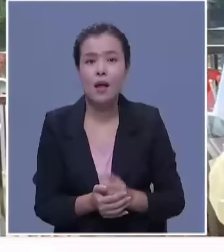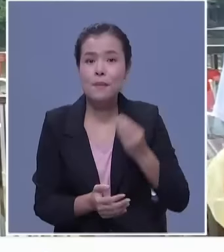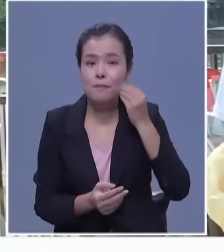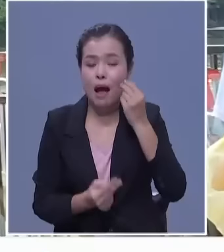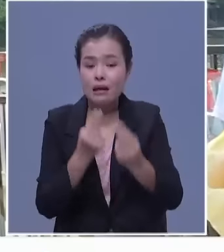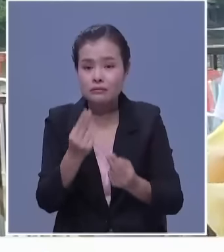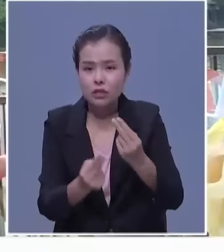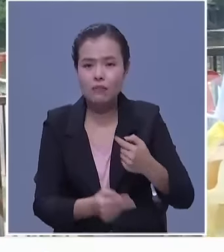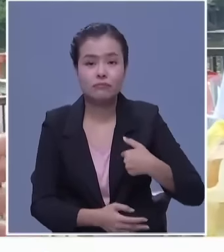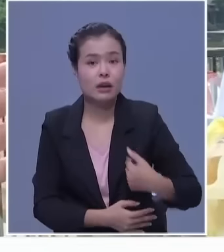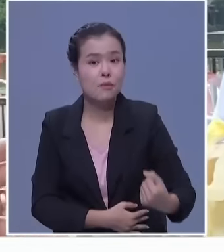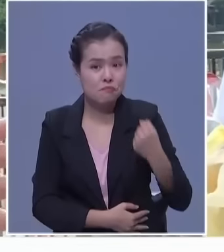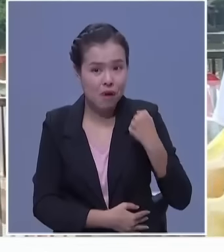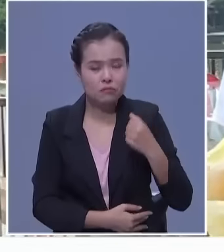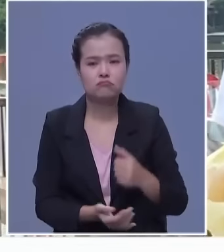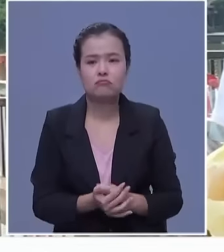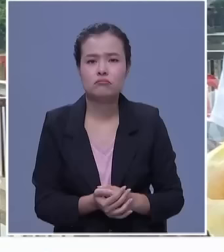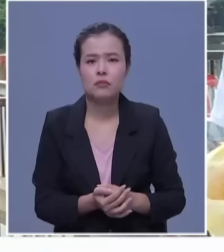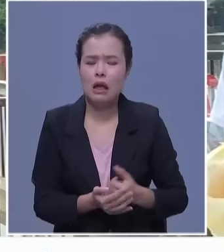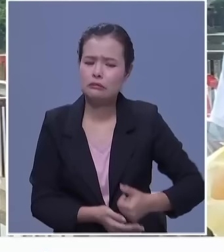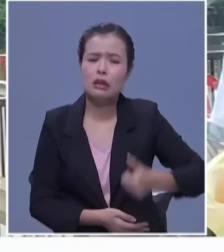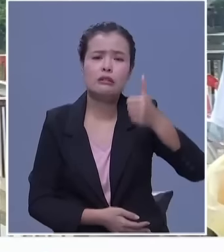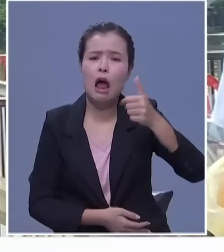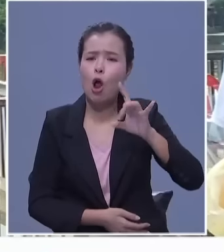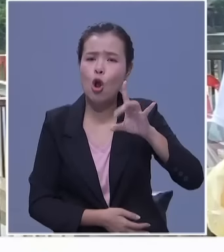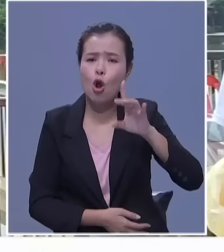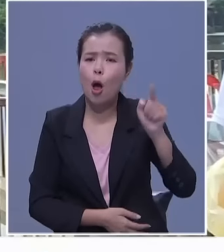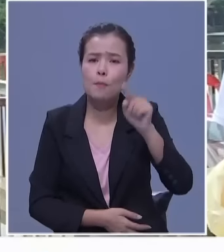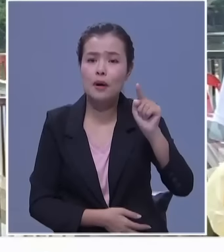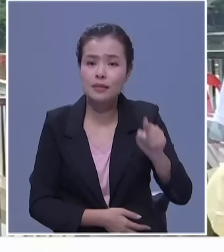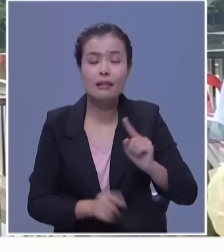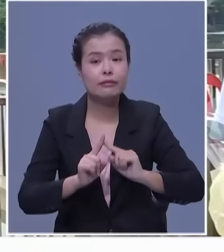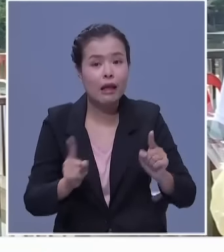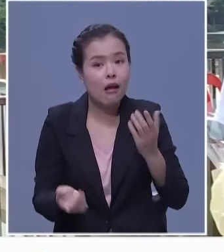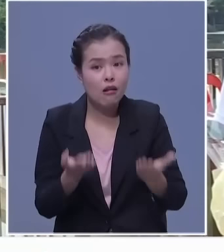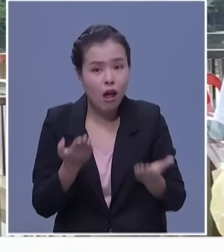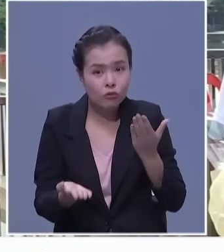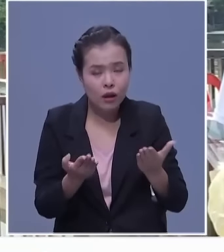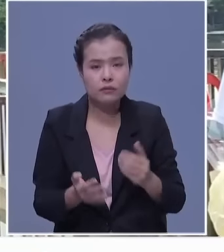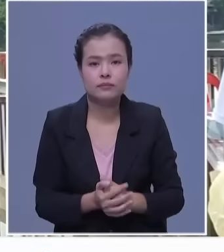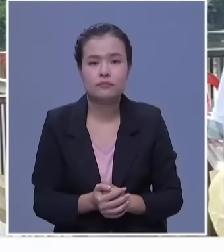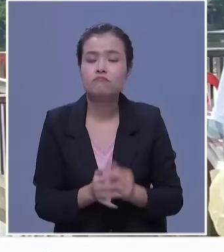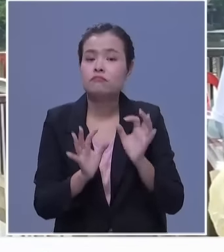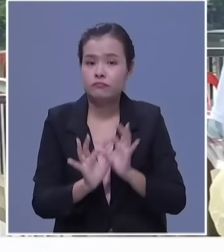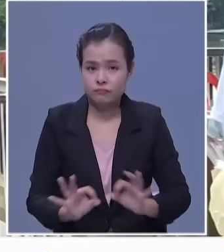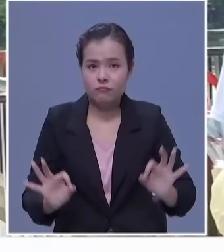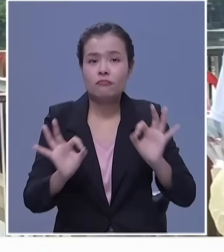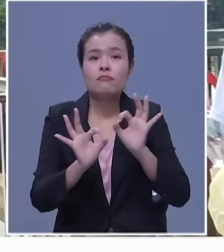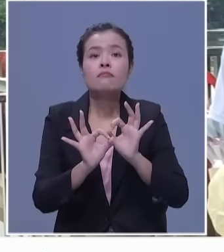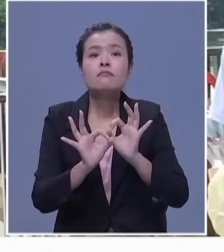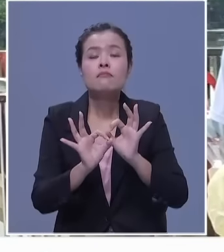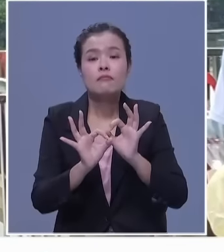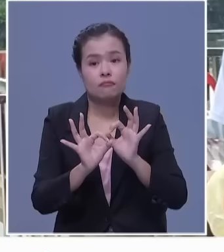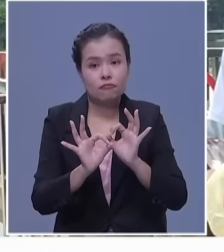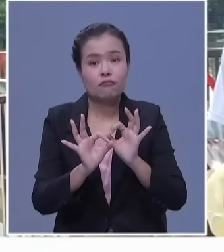นะคะมีความมั่นใจยังไงก็ได้ใช้ชนะ 100%แต่ไม่ว่ายังไงก็ตามค่ะสิ่งสำคัญนะคะที่จะเป็น